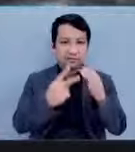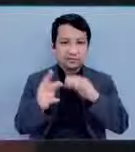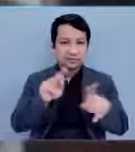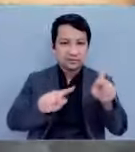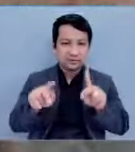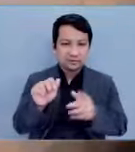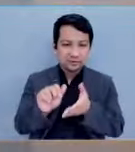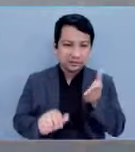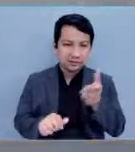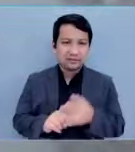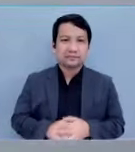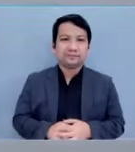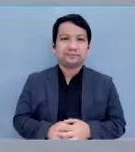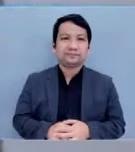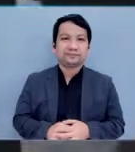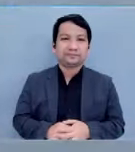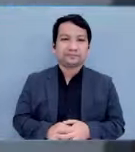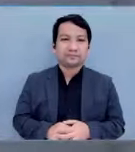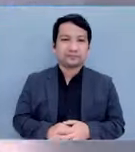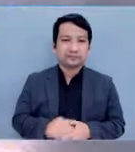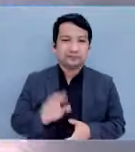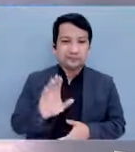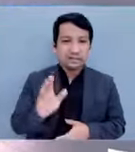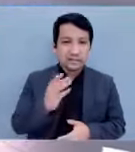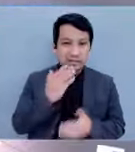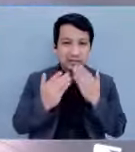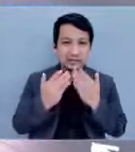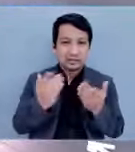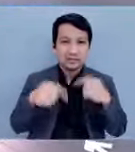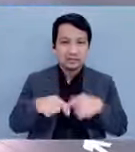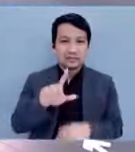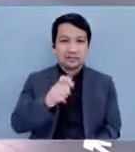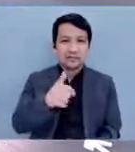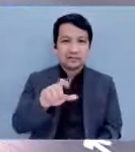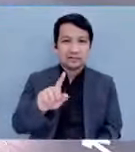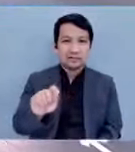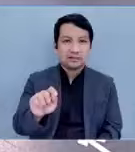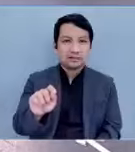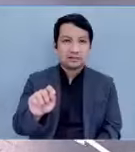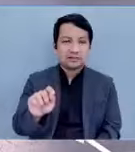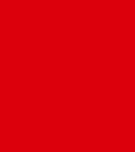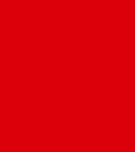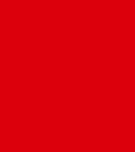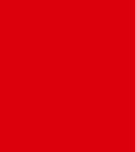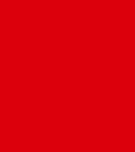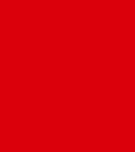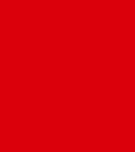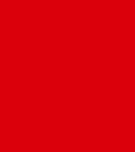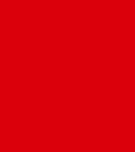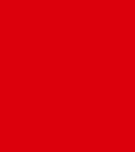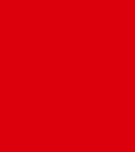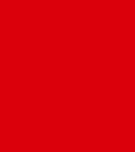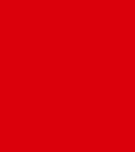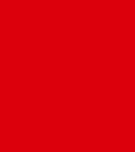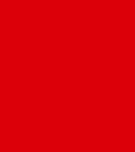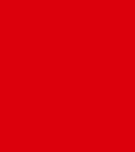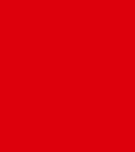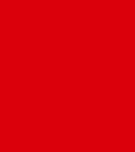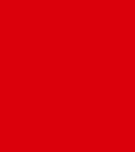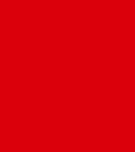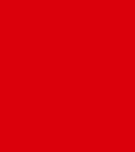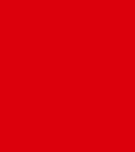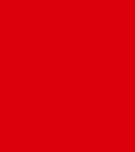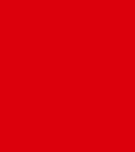Ayun. Okay. Ayan, maraming salamat, Legato Visual Performing Arts, napakahusay. Mga kapatid, Dimples Romana